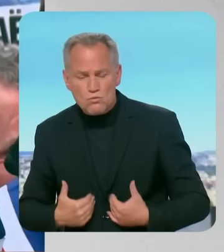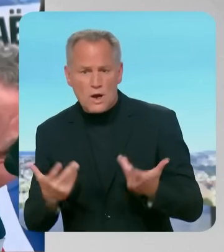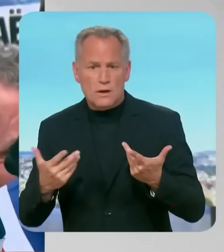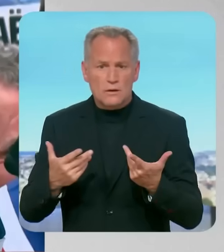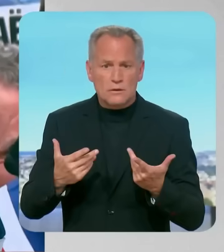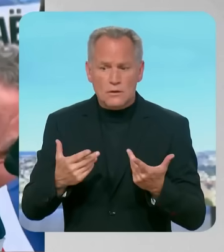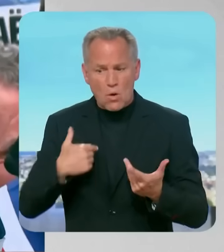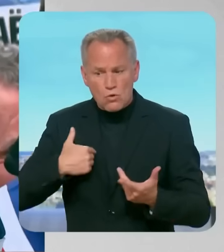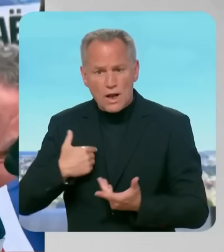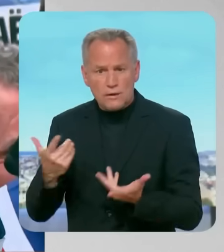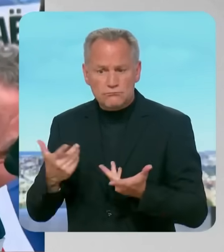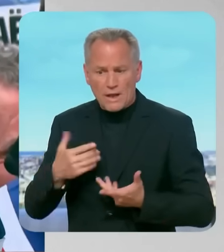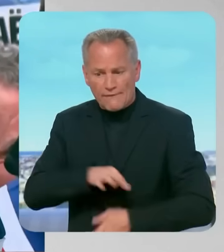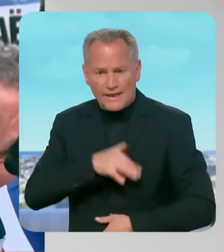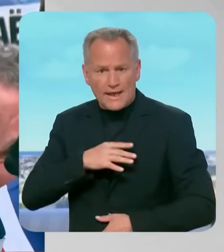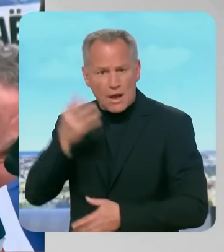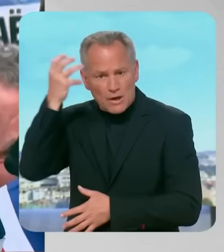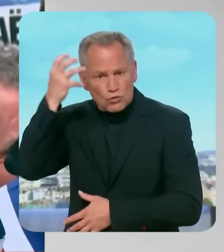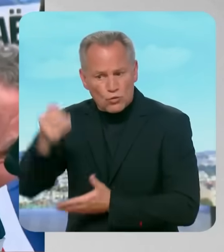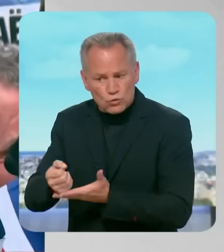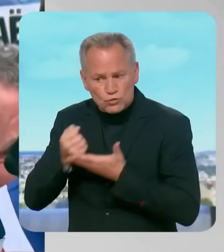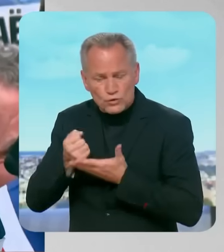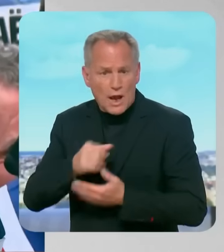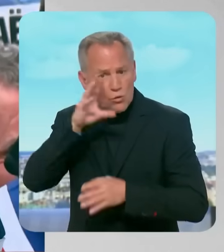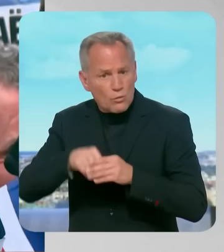Mélenchon nous soutienne, comme l'ensemble du groupe de la